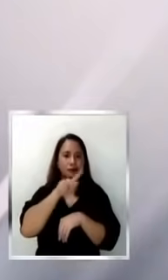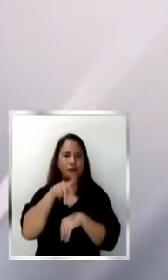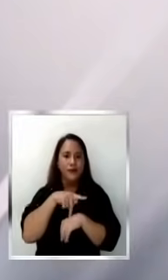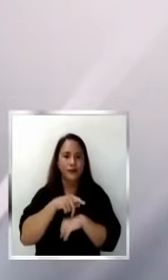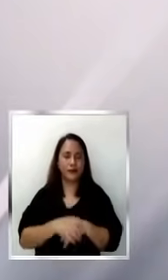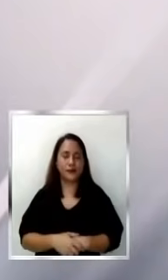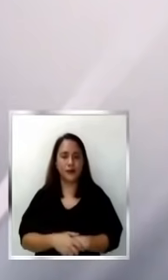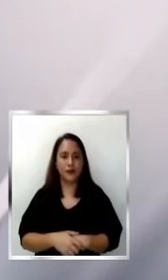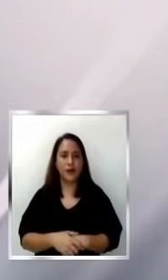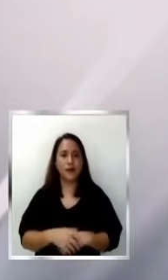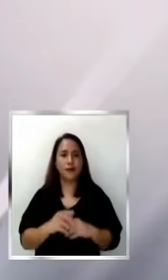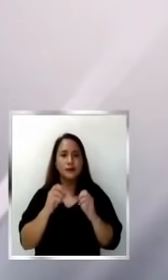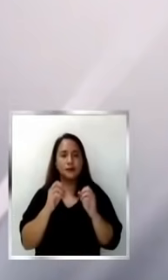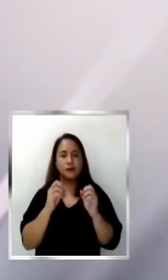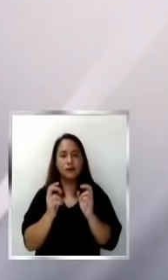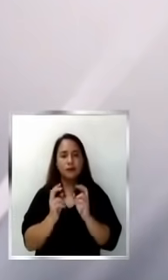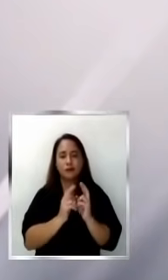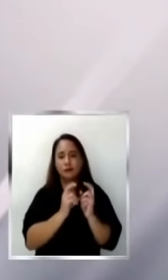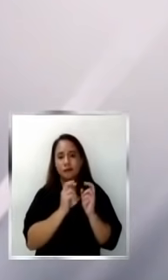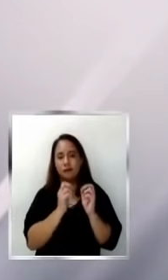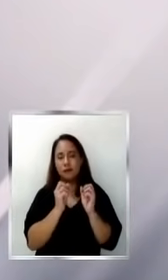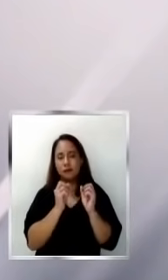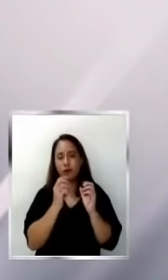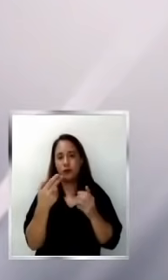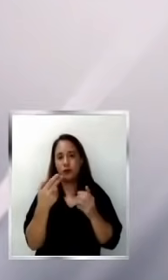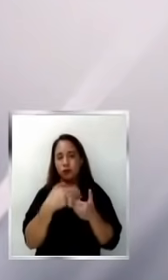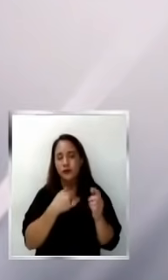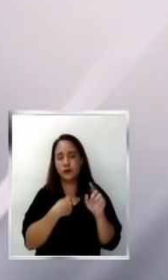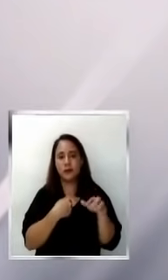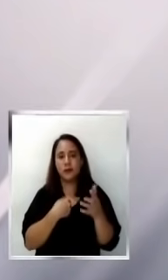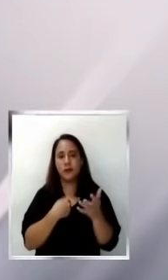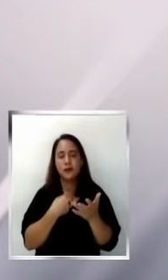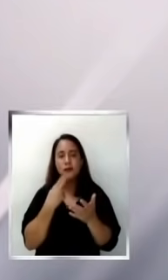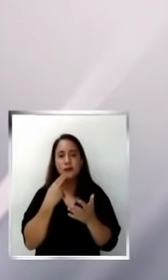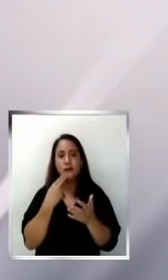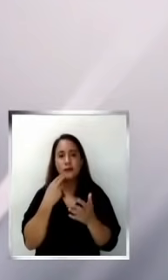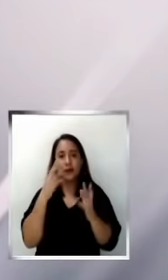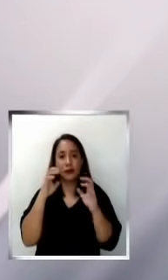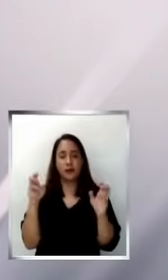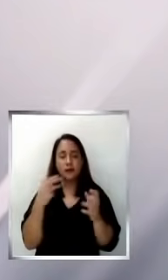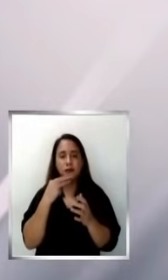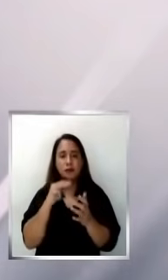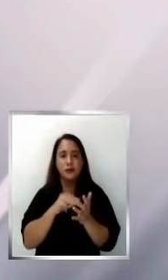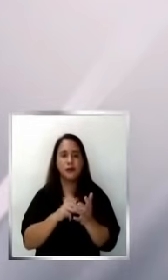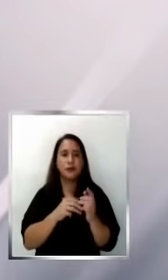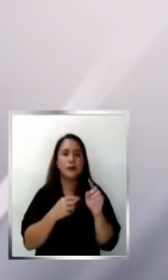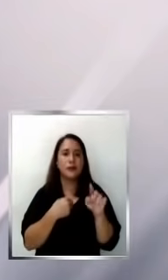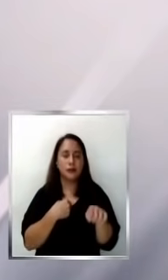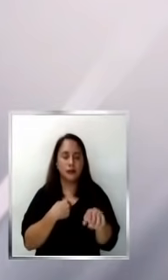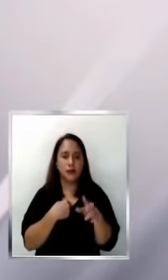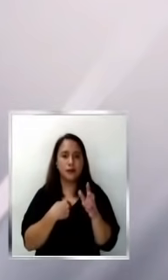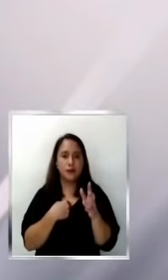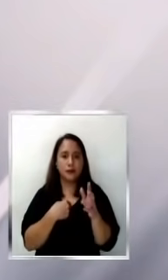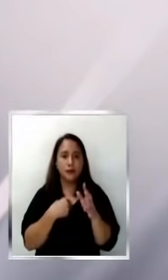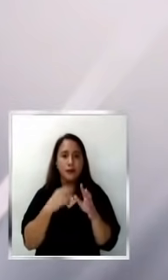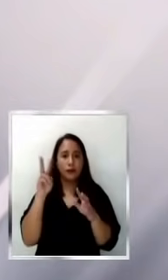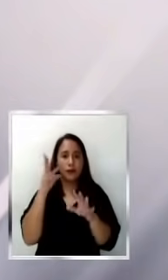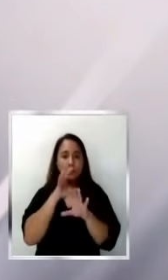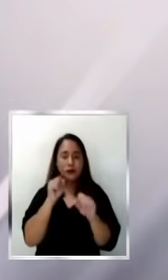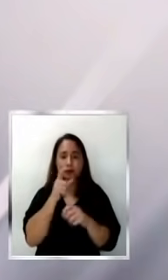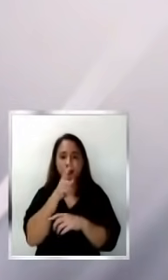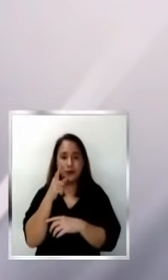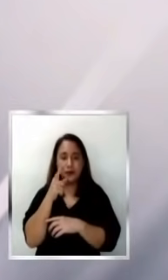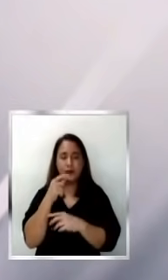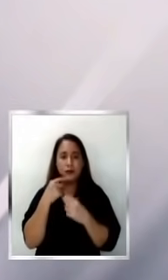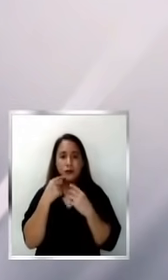Nakikiisa raw ang Malacañang sa mensahe ni Vice President Leni Robredo sa kanyang ulat sa bayan na ang mga Pilipino ang tumulong